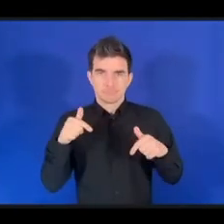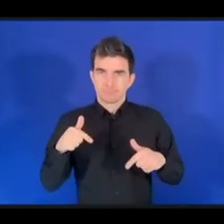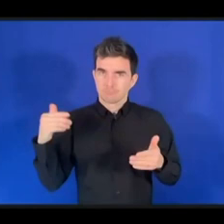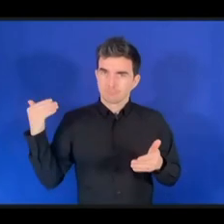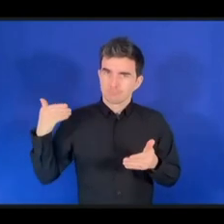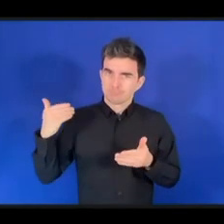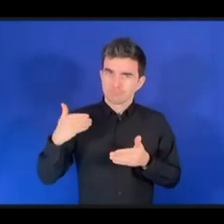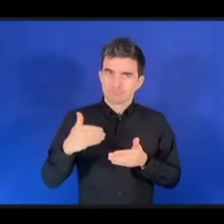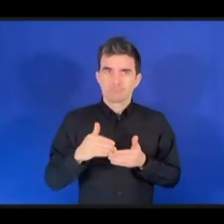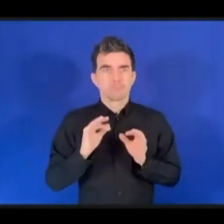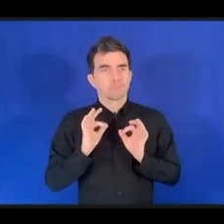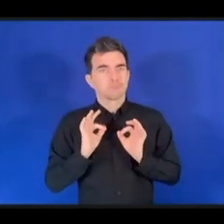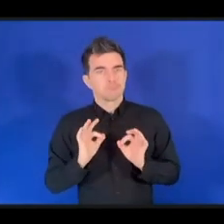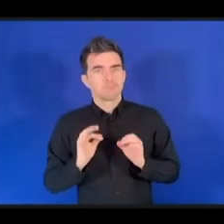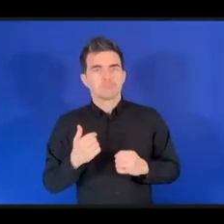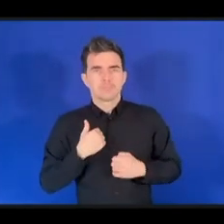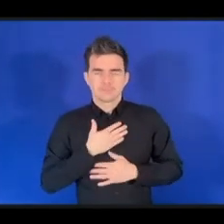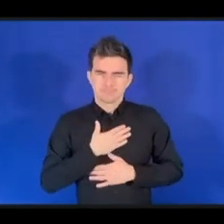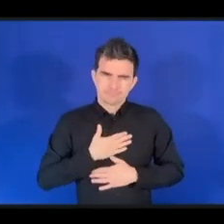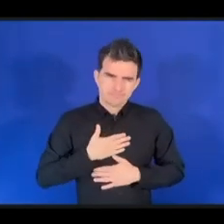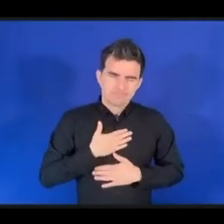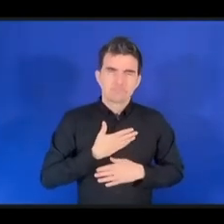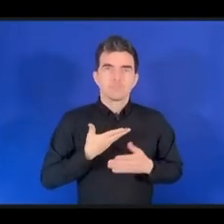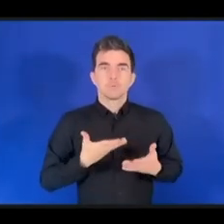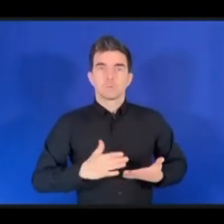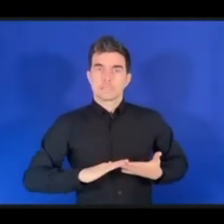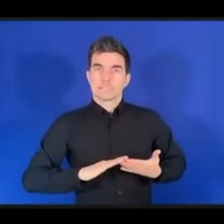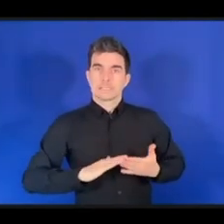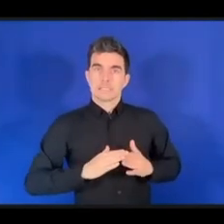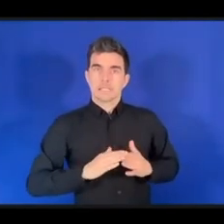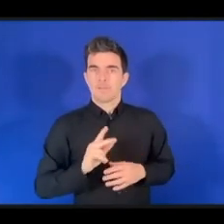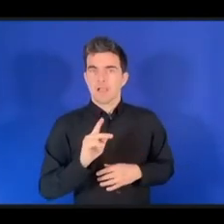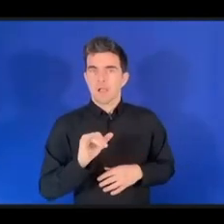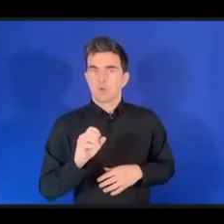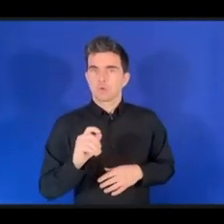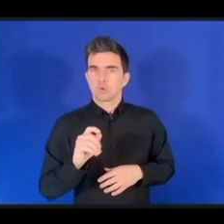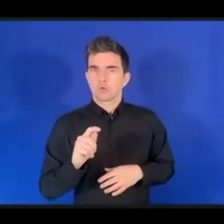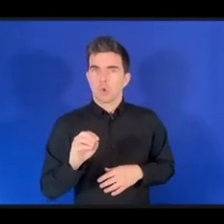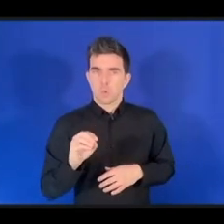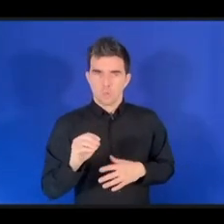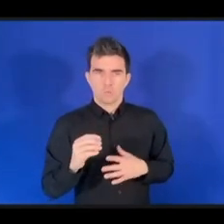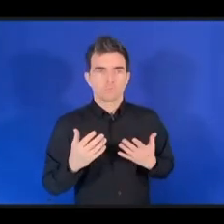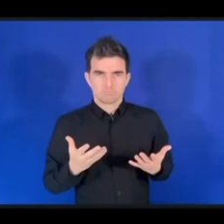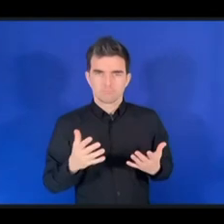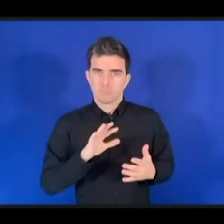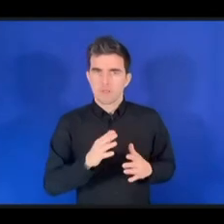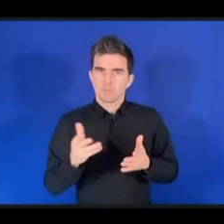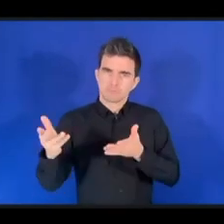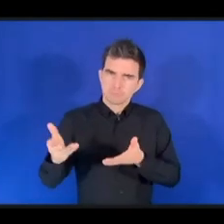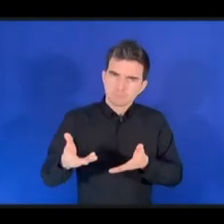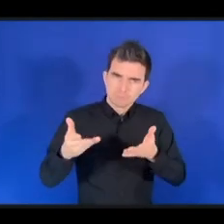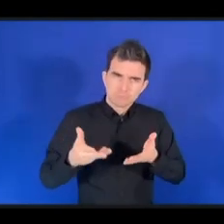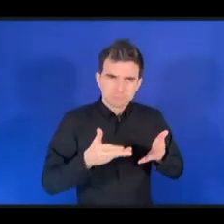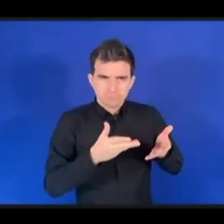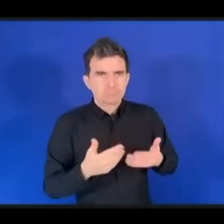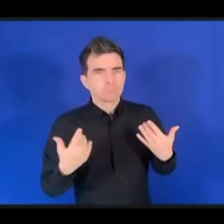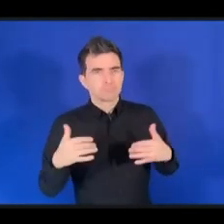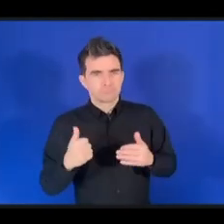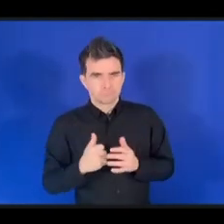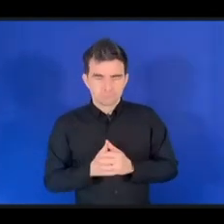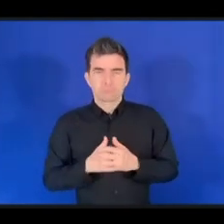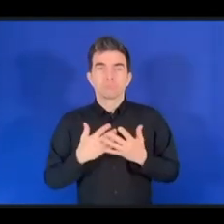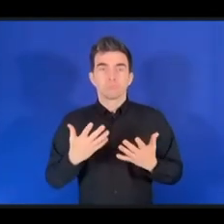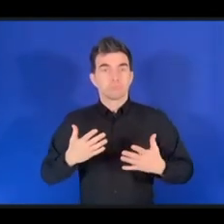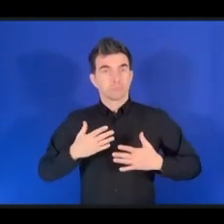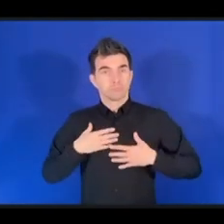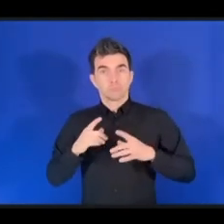habitants de Kyoto qui ont accueilli la conférence au nom euh du gouvernement haute du